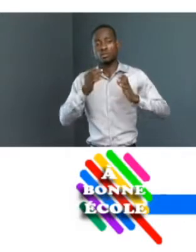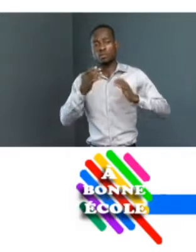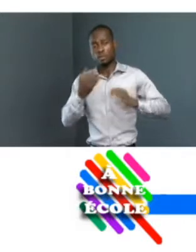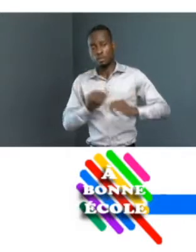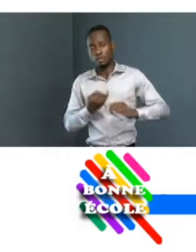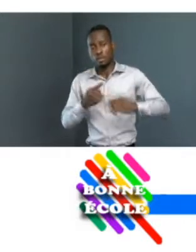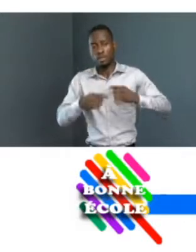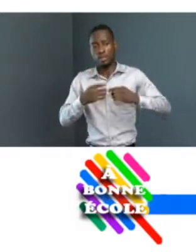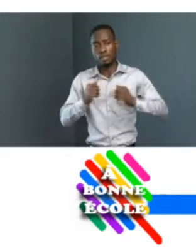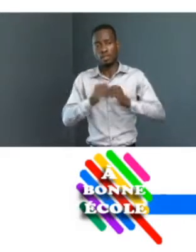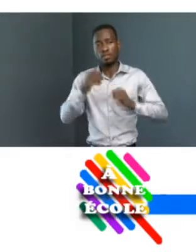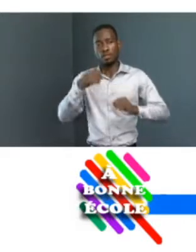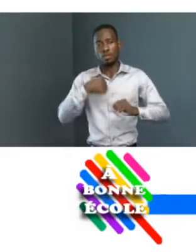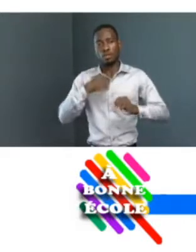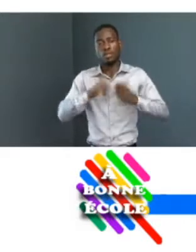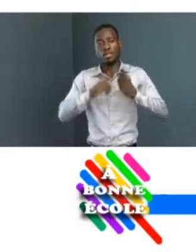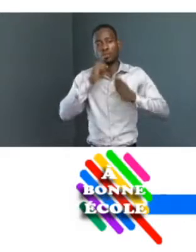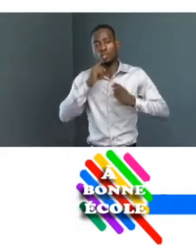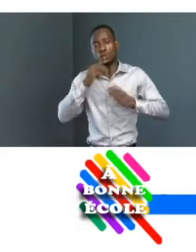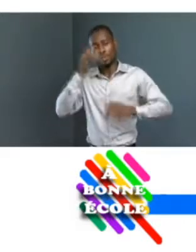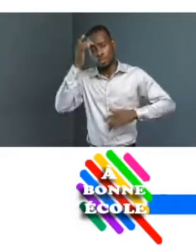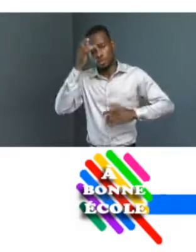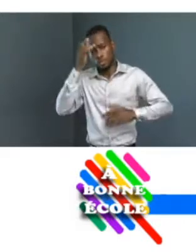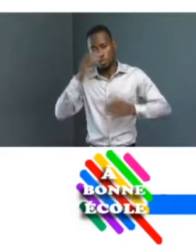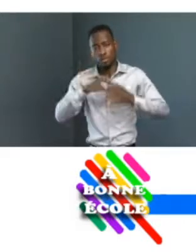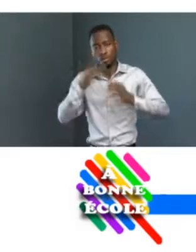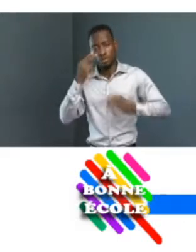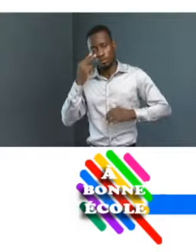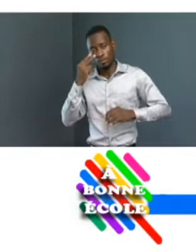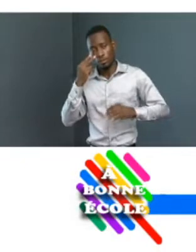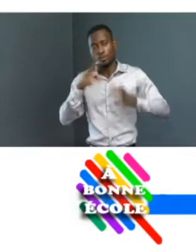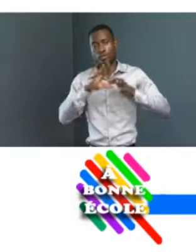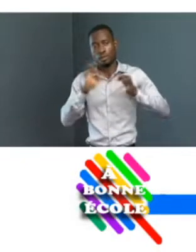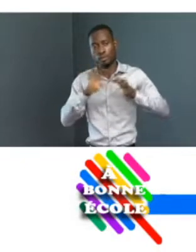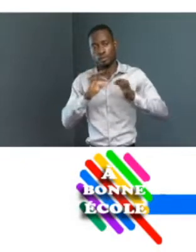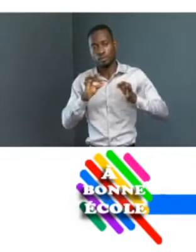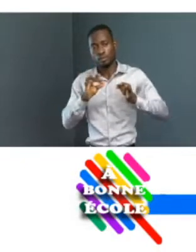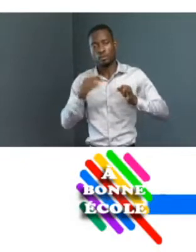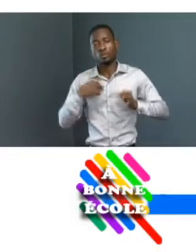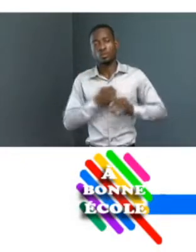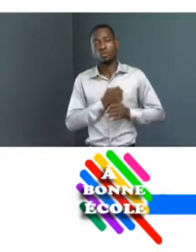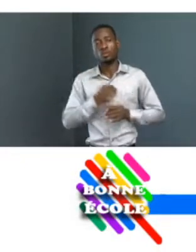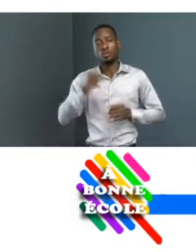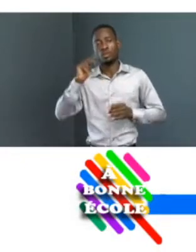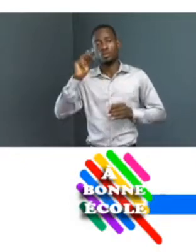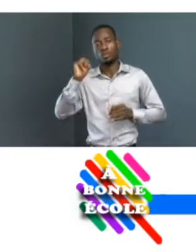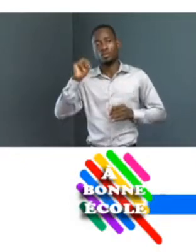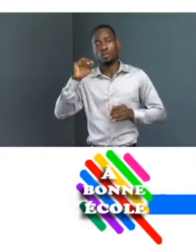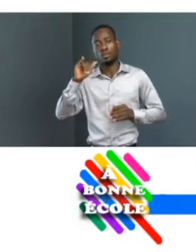aller avec moi. Quelles sont les anomalies de la vision? Vous les citez. Nous avons la